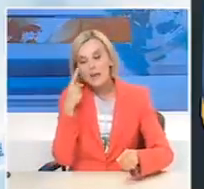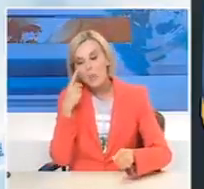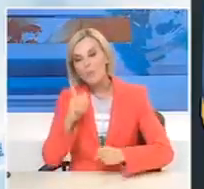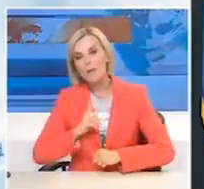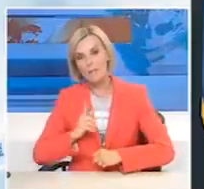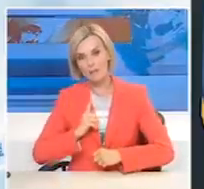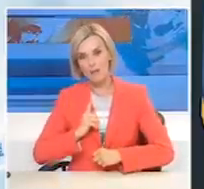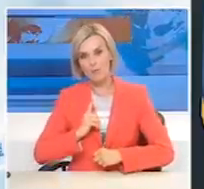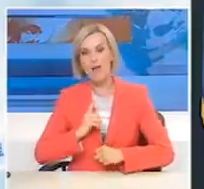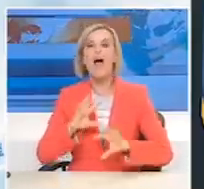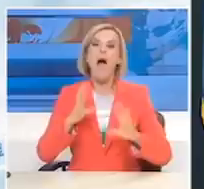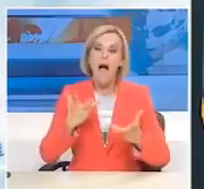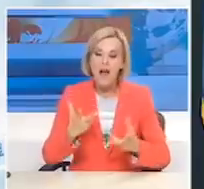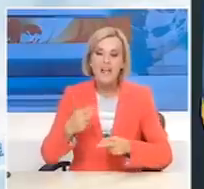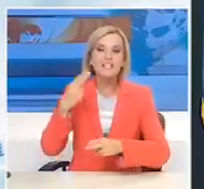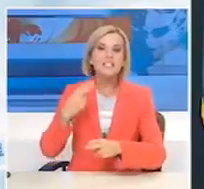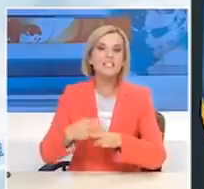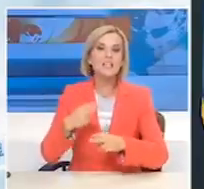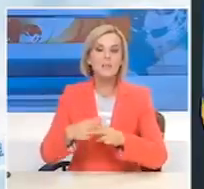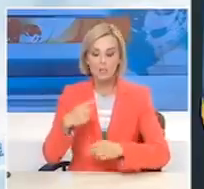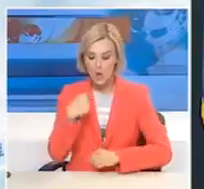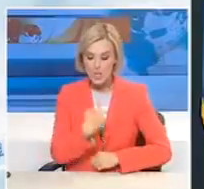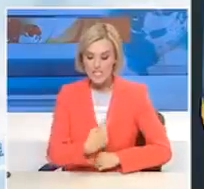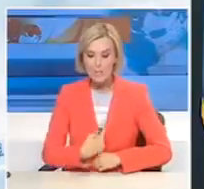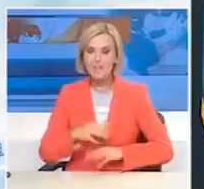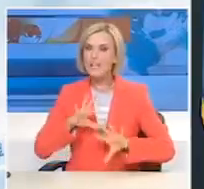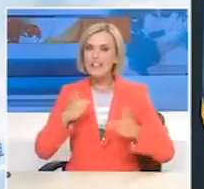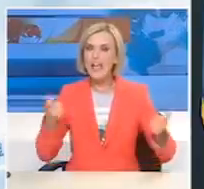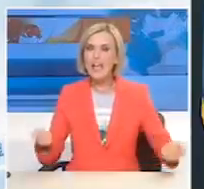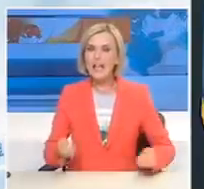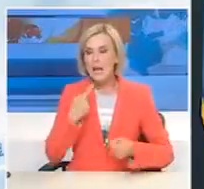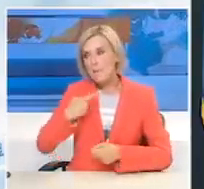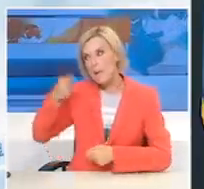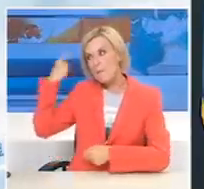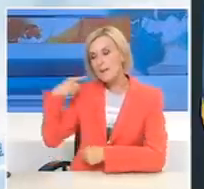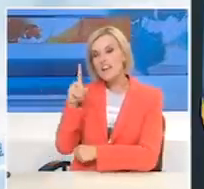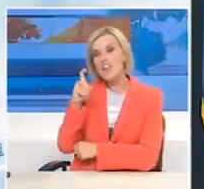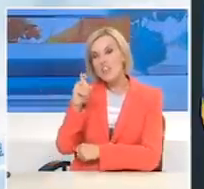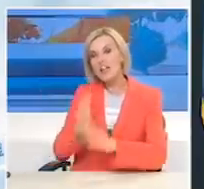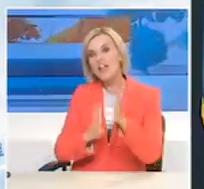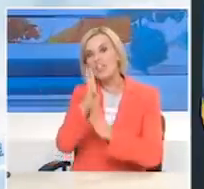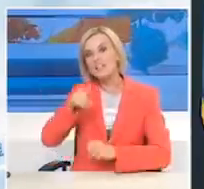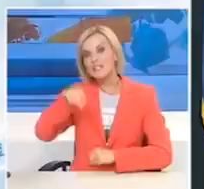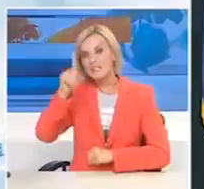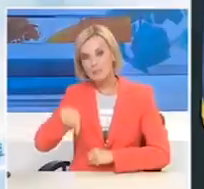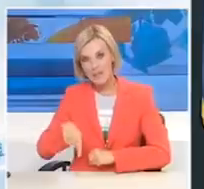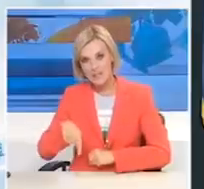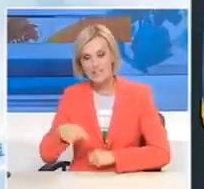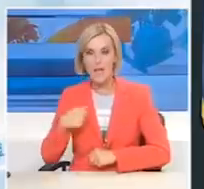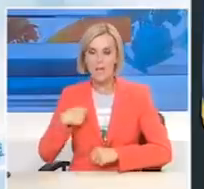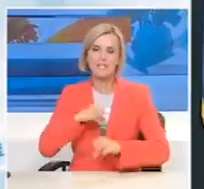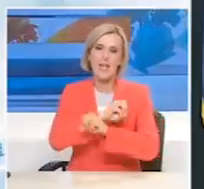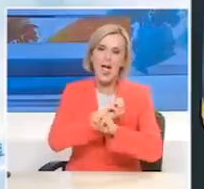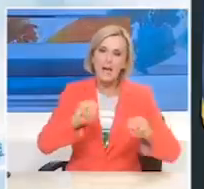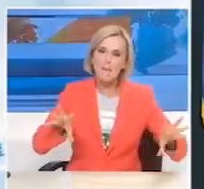διαρκώς, τη συμπεριφορά μας πριν 10 έως 14 ημέρες. Από την αρχή αυτή της κρίσης ενημερώνουμε έγκαιρα